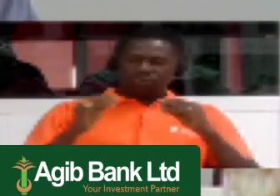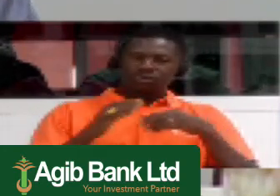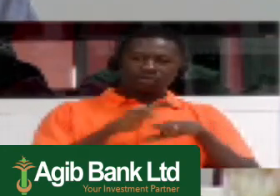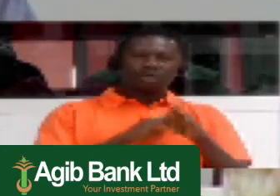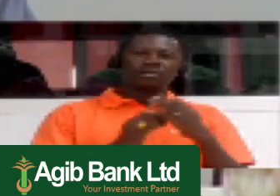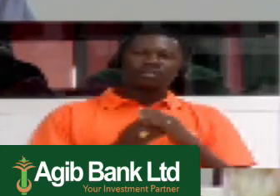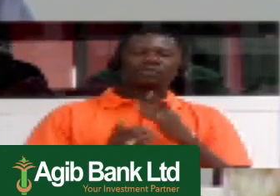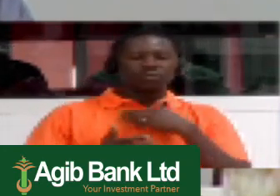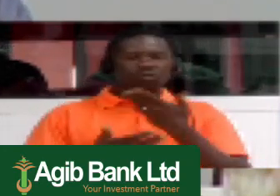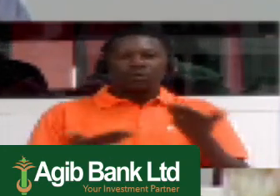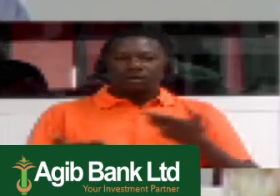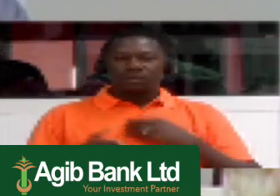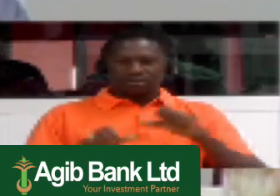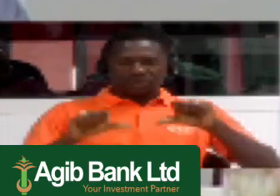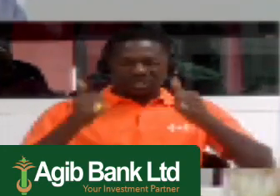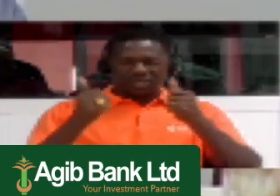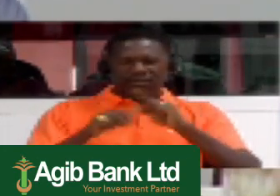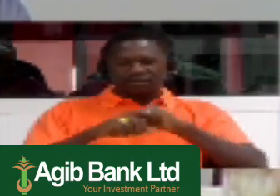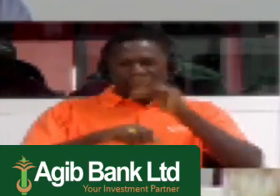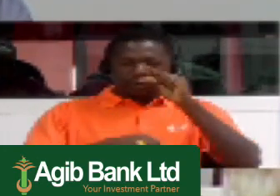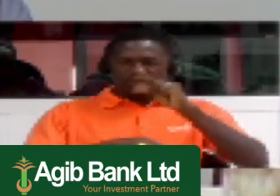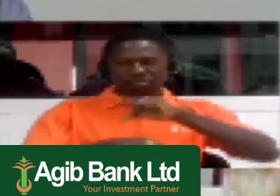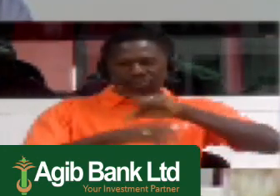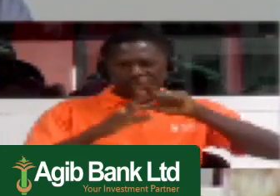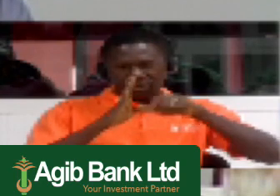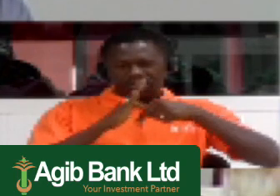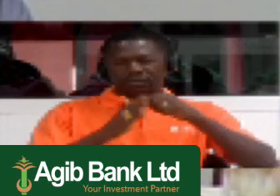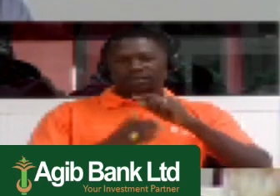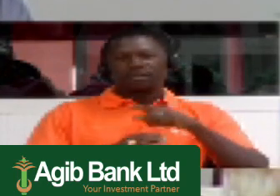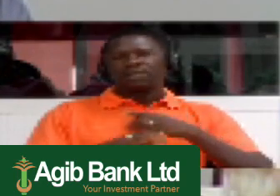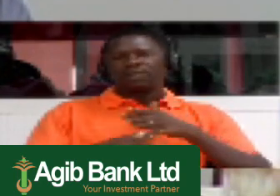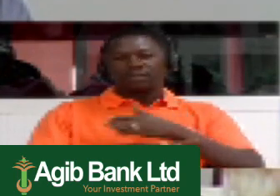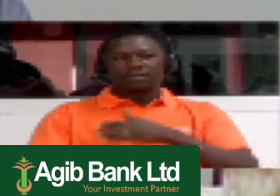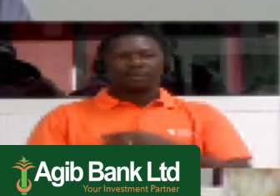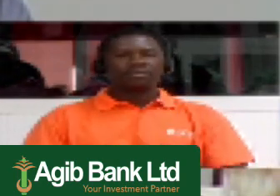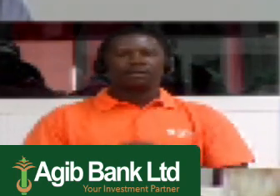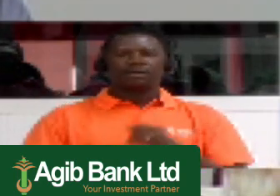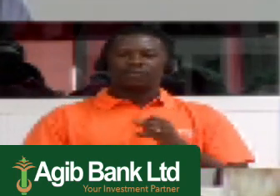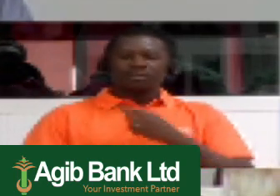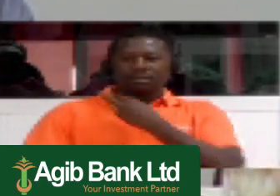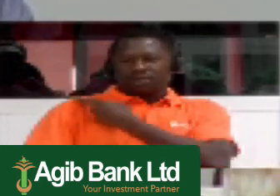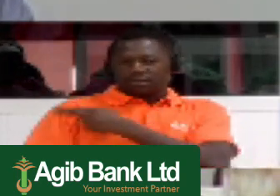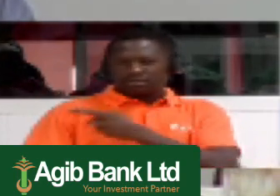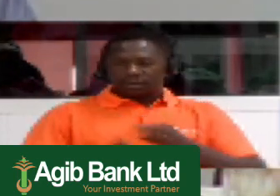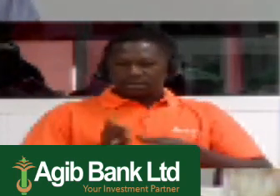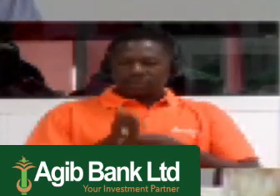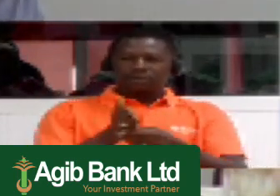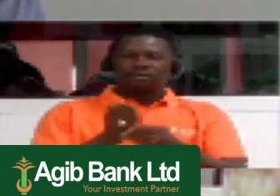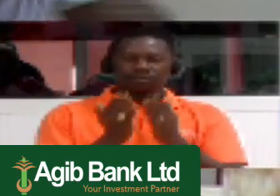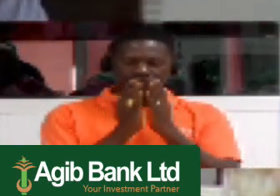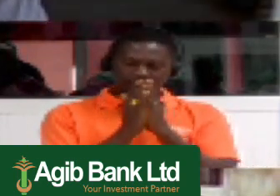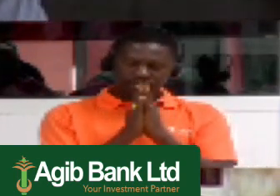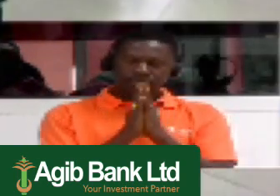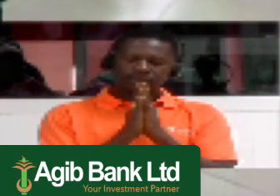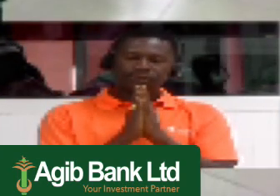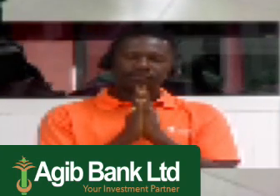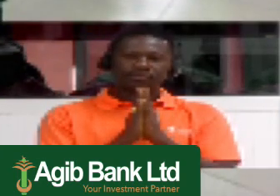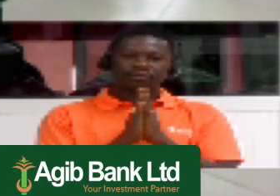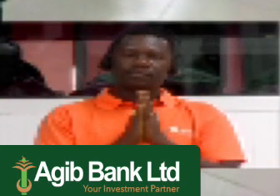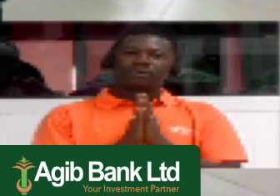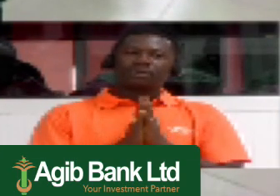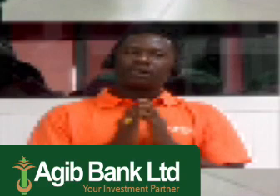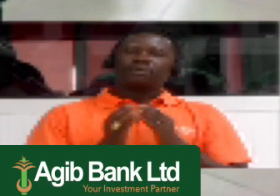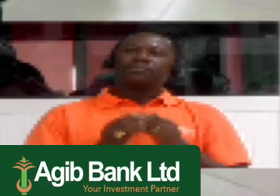why we're starting a few minutes late. Imam, you have the floor to offer prayers. Please go